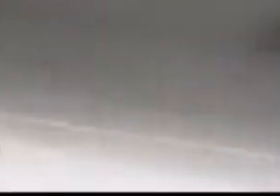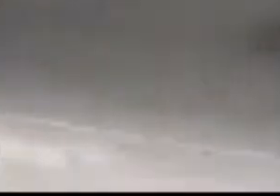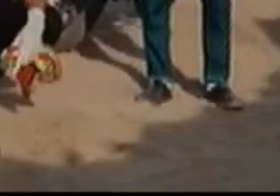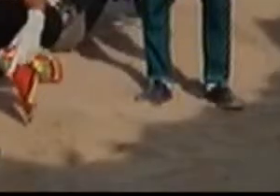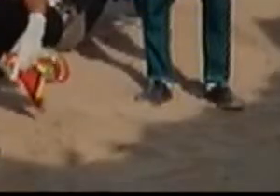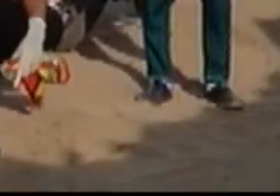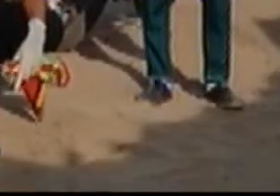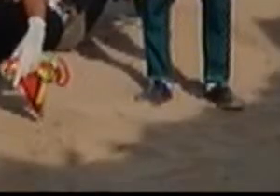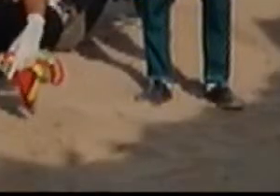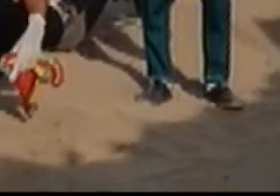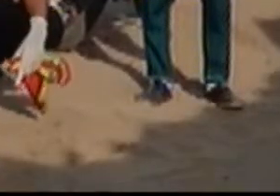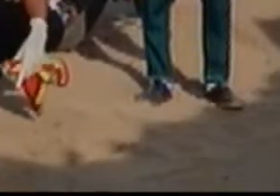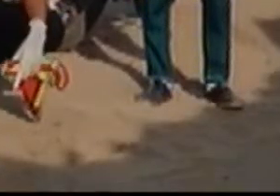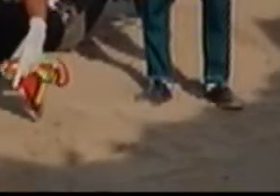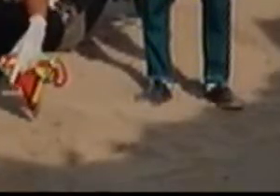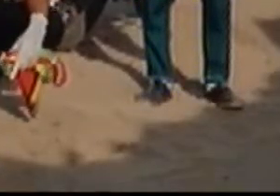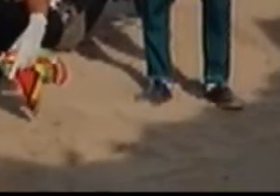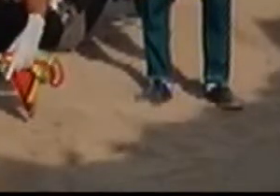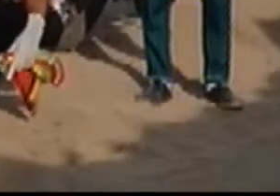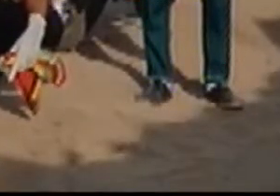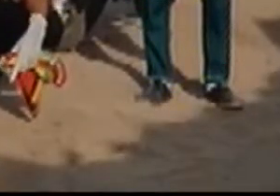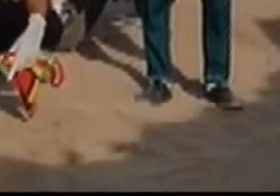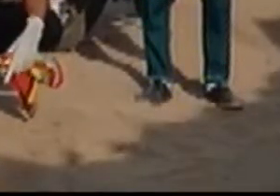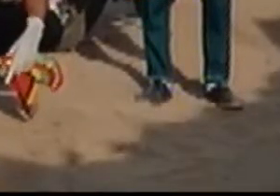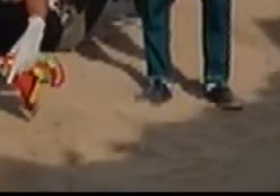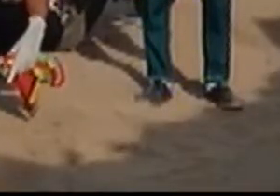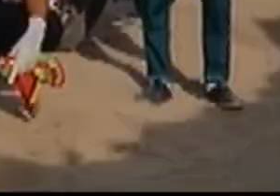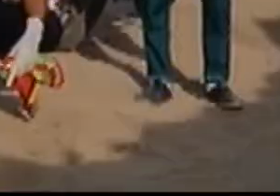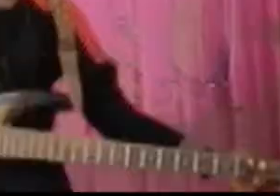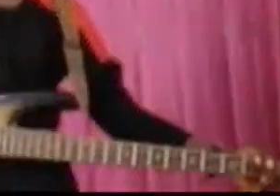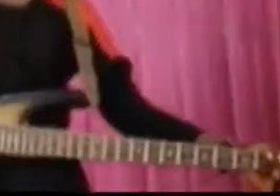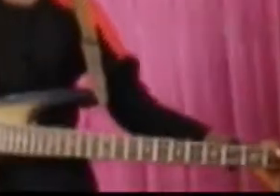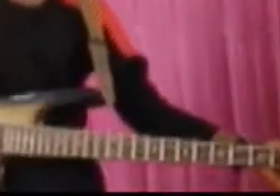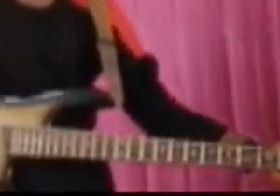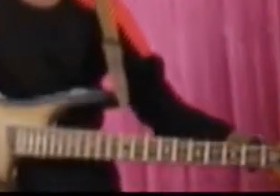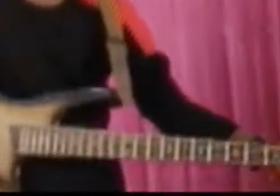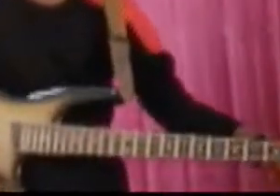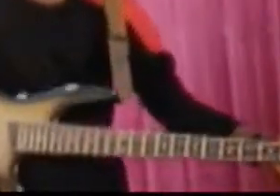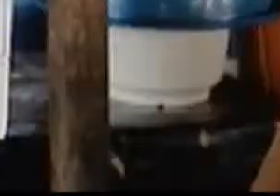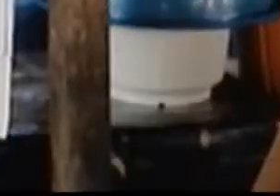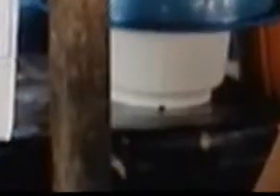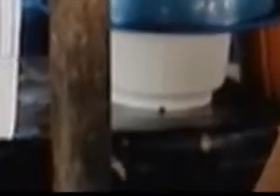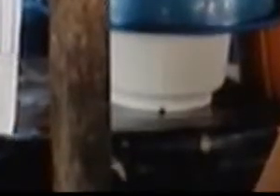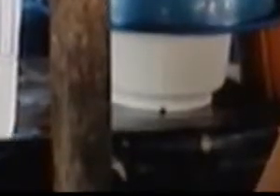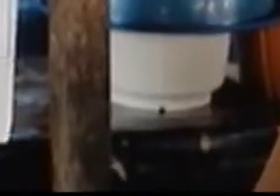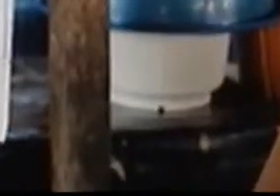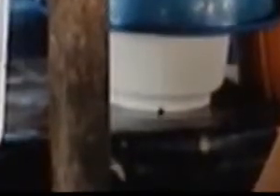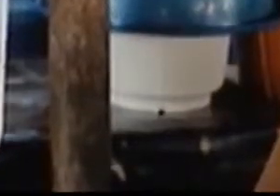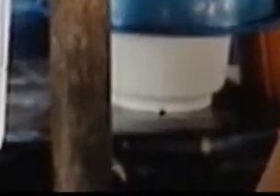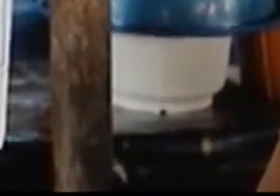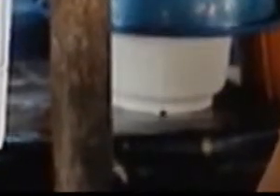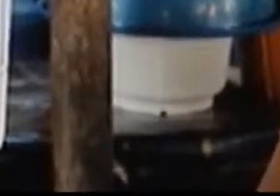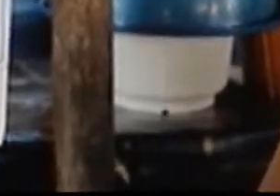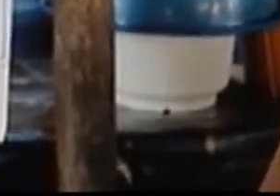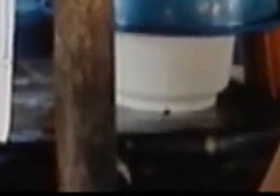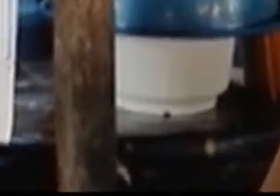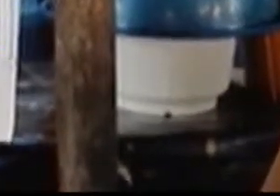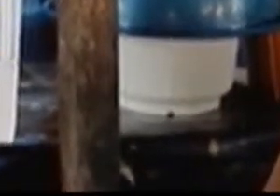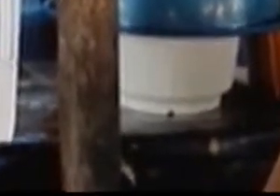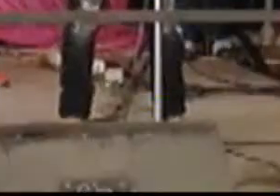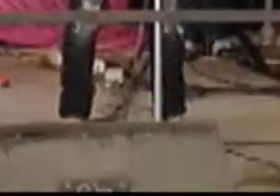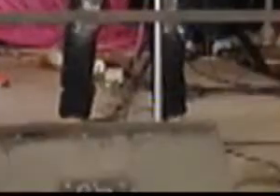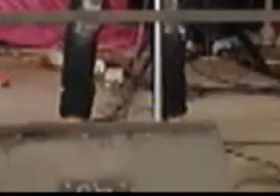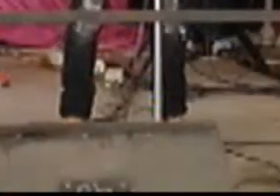tujikinge nalo pia. Ushauri wa madaktari zingatia. Mikusanyiko isiyo na maana potezea.